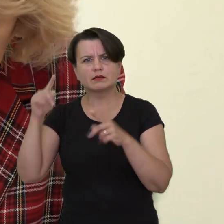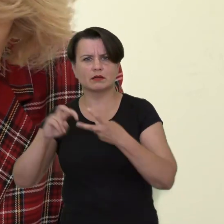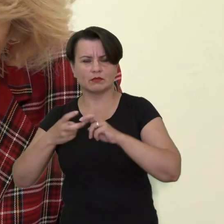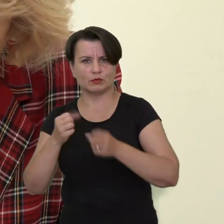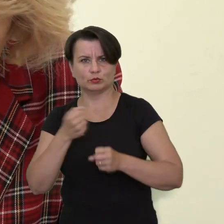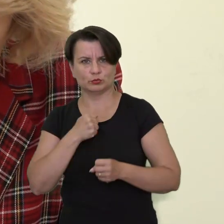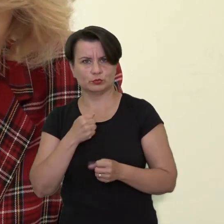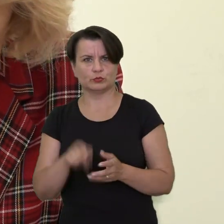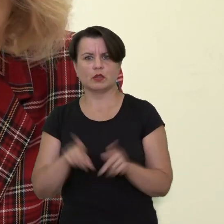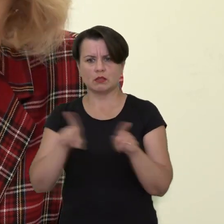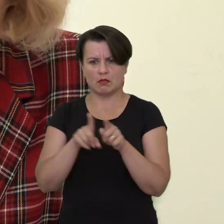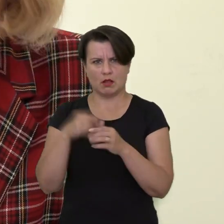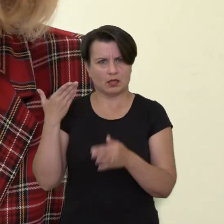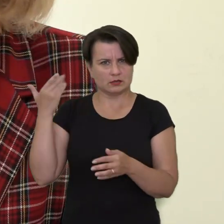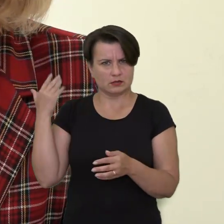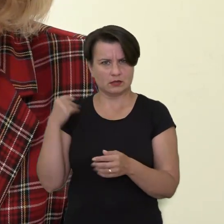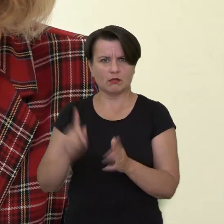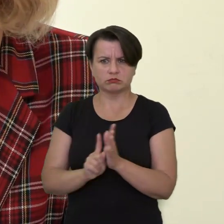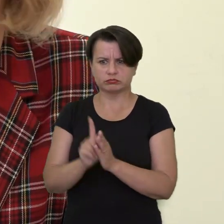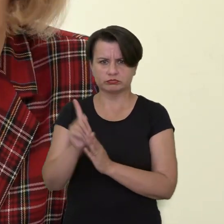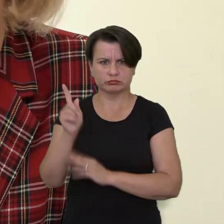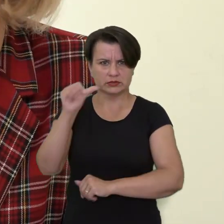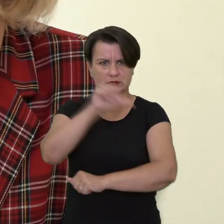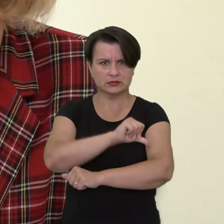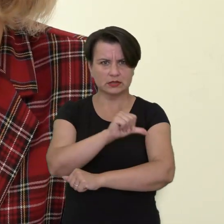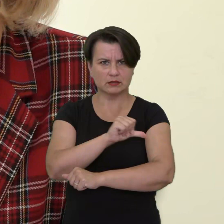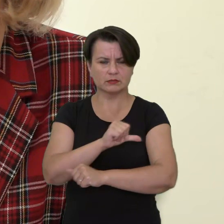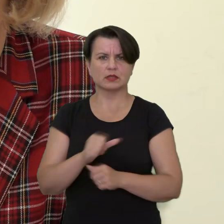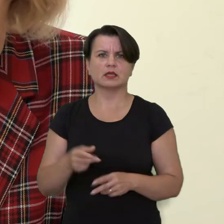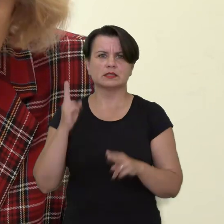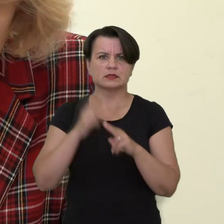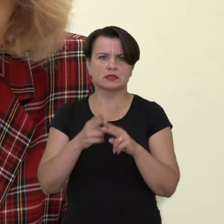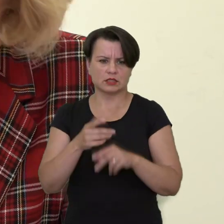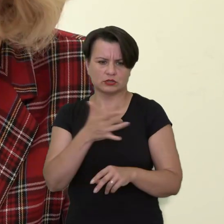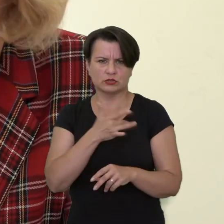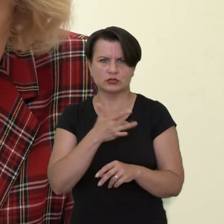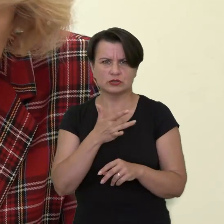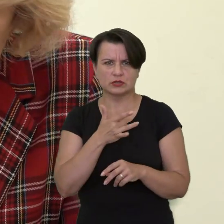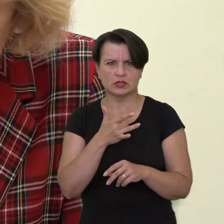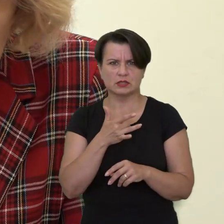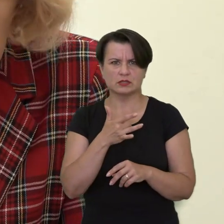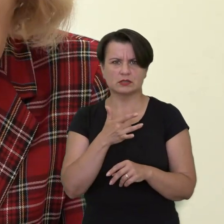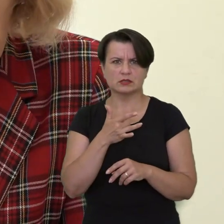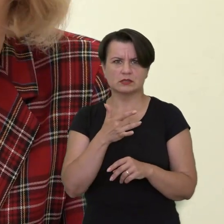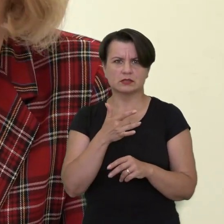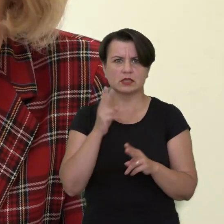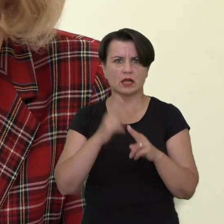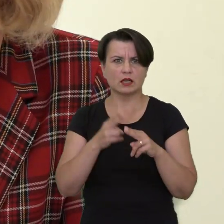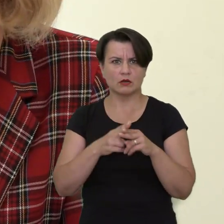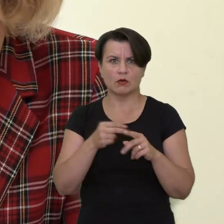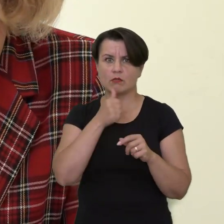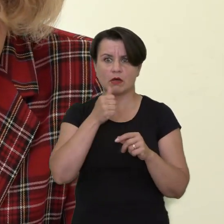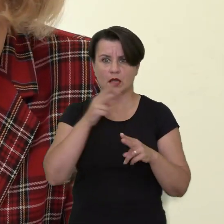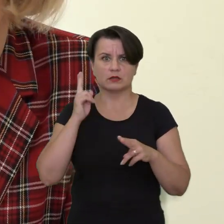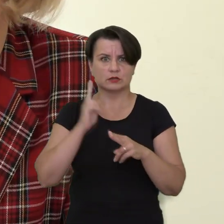kažkokios kitos komplikacijos. Taip pat visai nesenai pradėti skiepyti ir sergantieji širdies nepakankamumu, nes